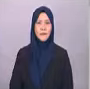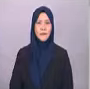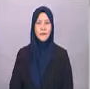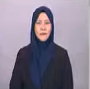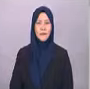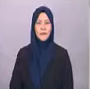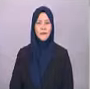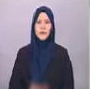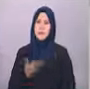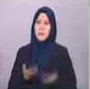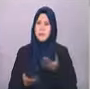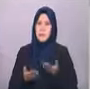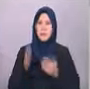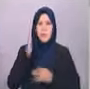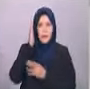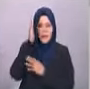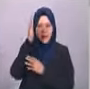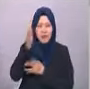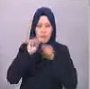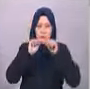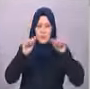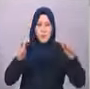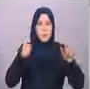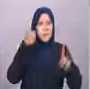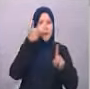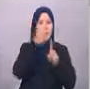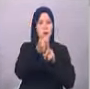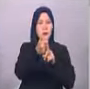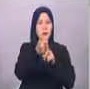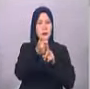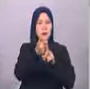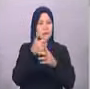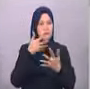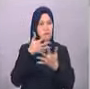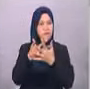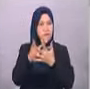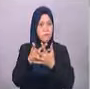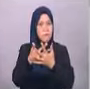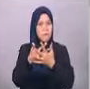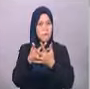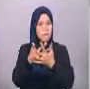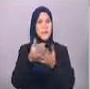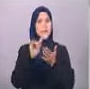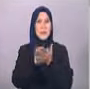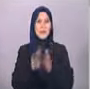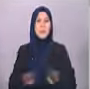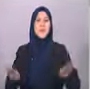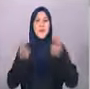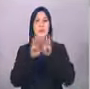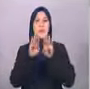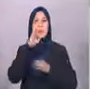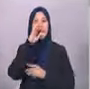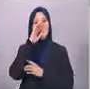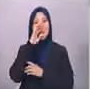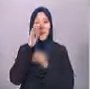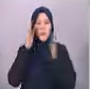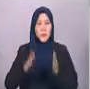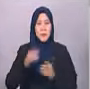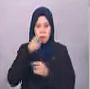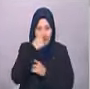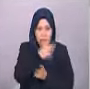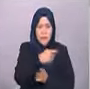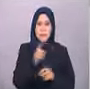Hai dakwaan gono nya akan ada Pengumuman perintah darurat atau perintah berkurung hanya berita palsu orang ramai diminta tidak